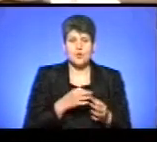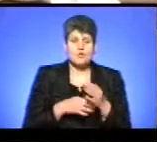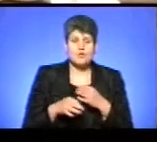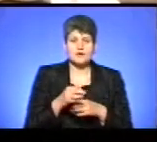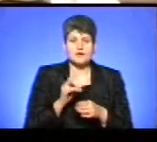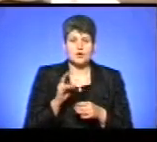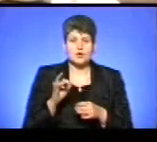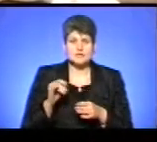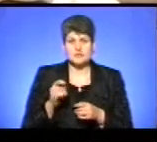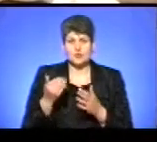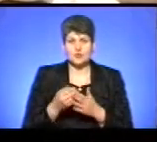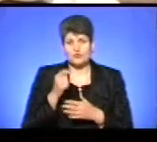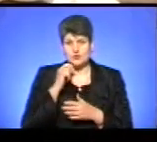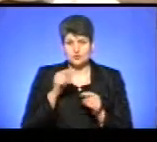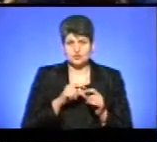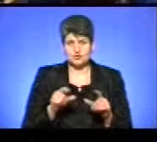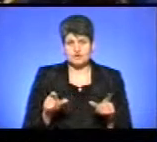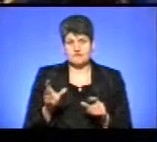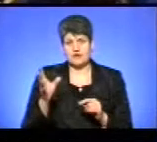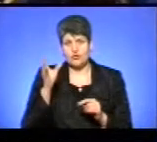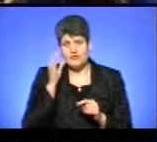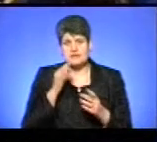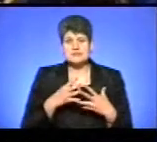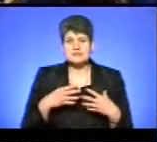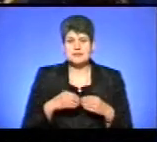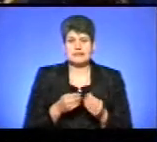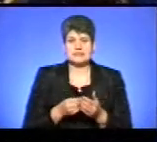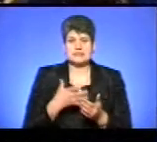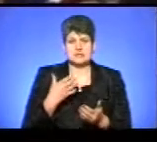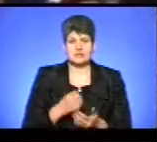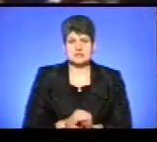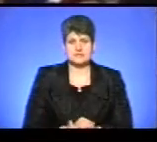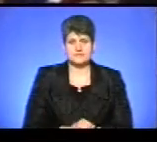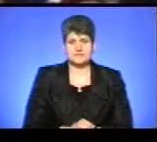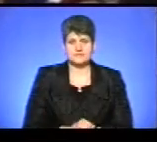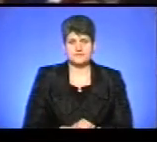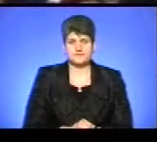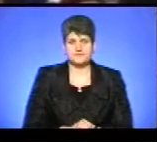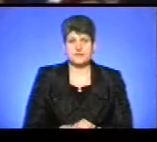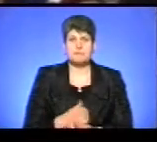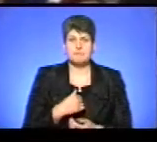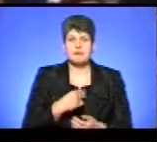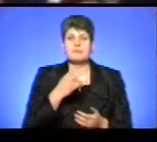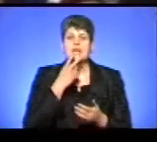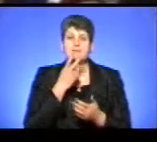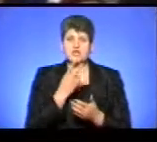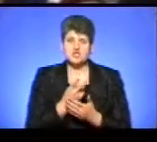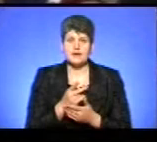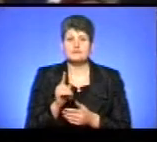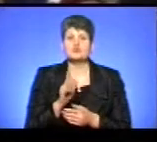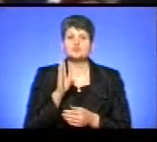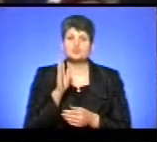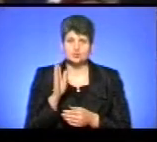концепцію нової української школи з урахуванням сімейних цінностей. Ми передбачаємо, що